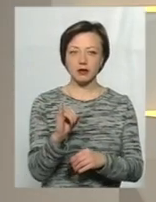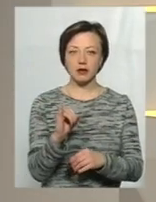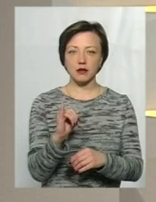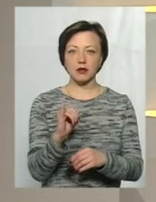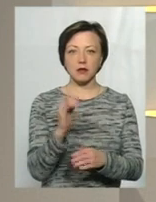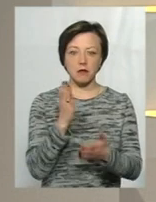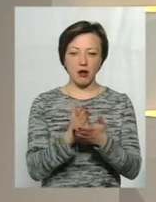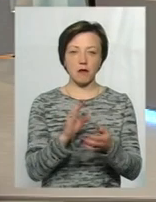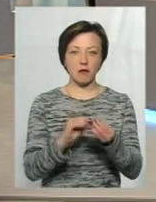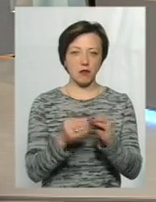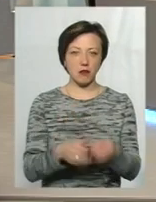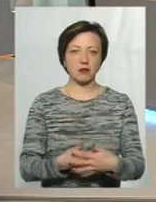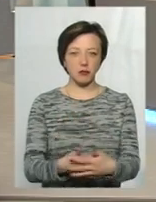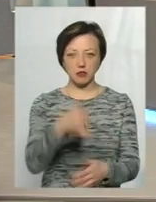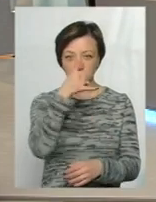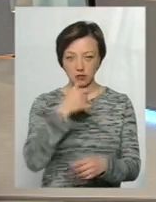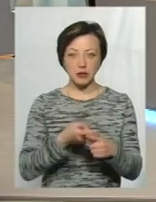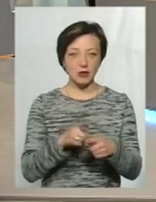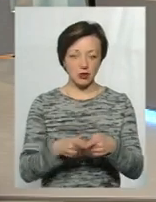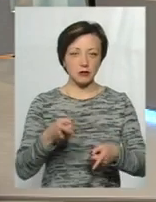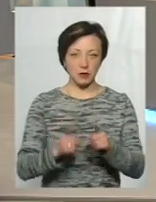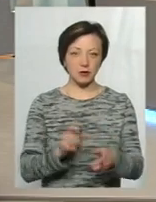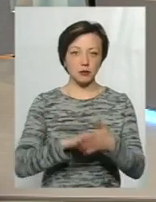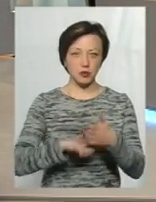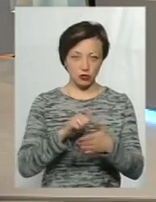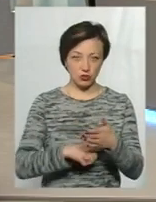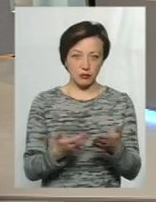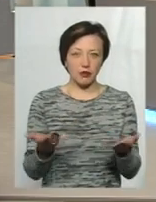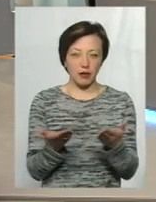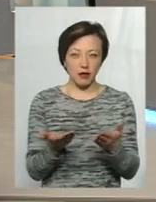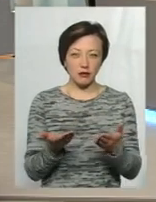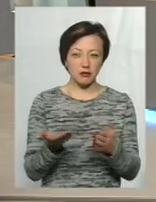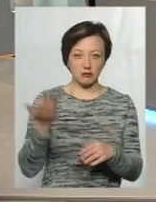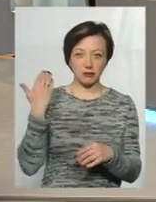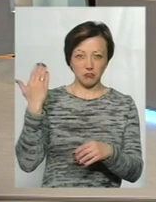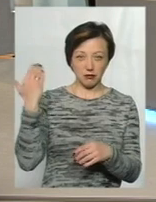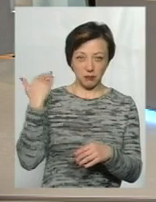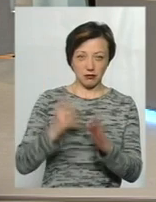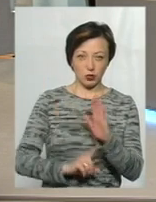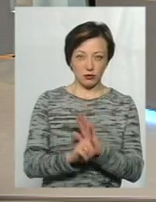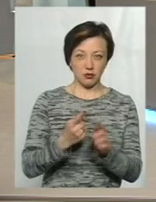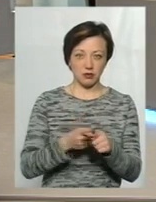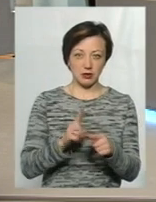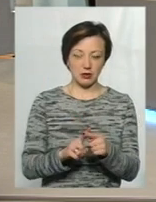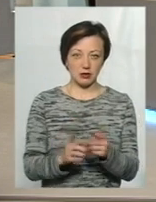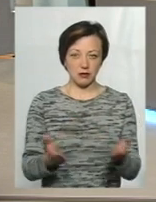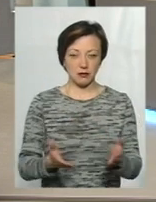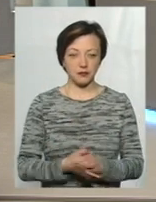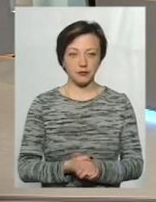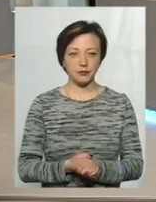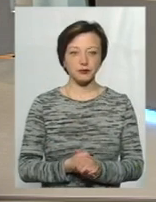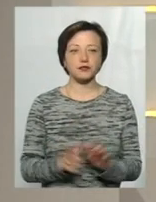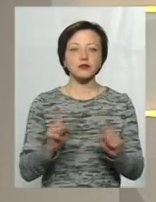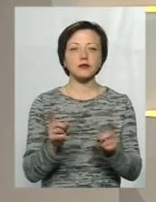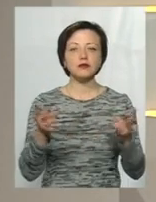стикається з тим, що завагітніти не може, це ж насправді причини десь вони глибоко до того почалися. Це верхівка айсберга.